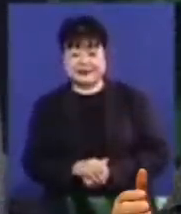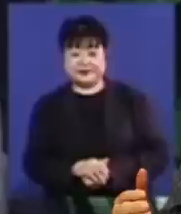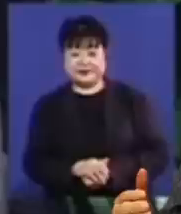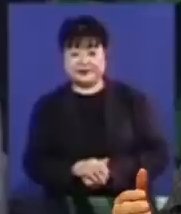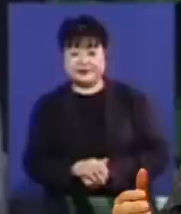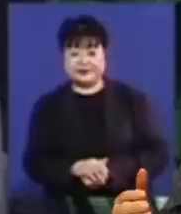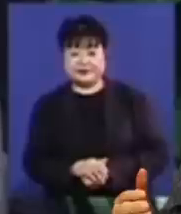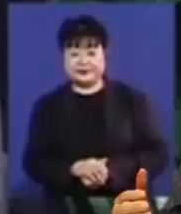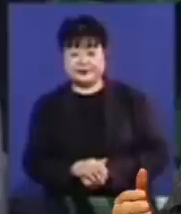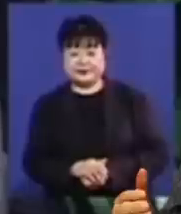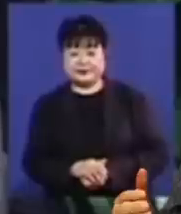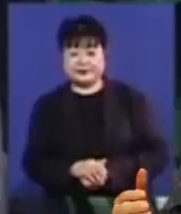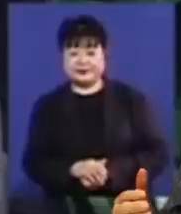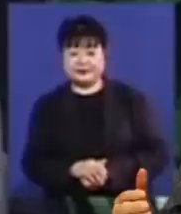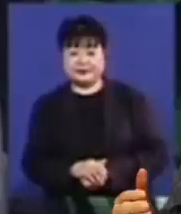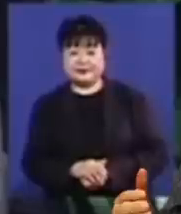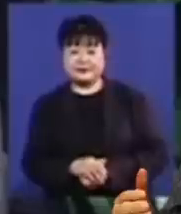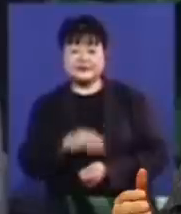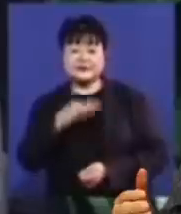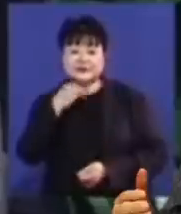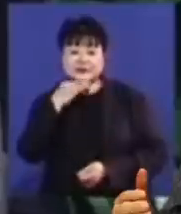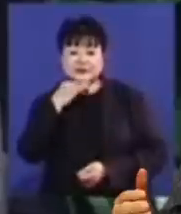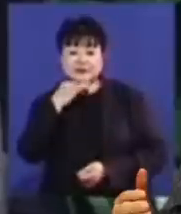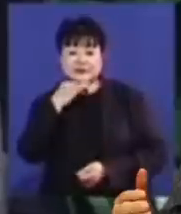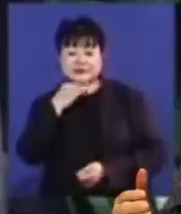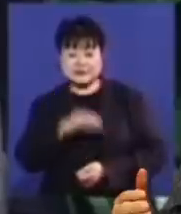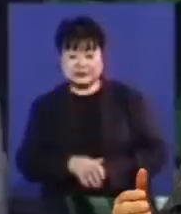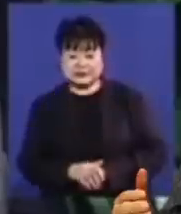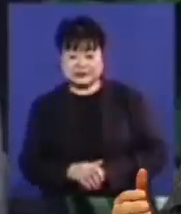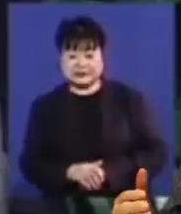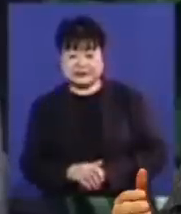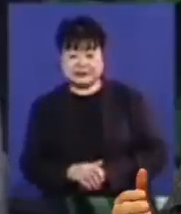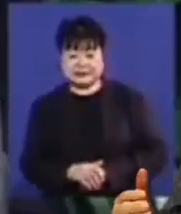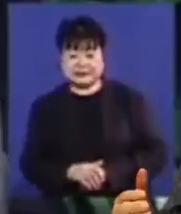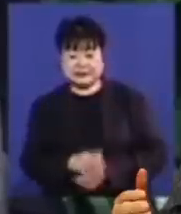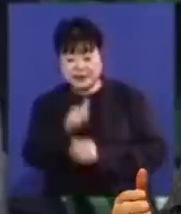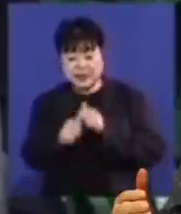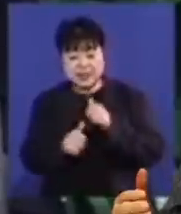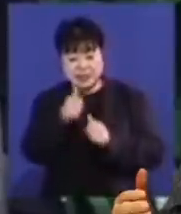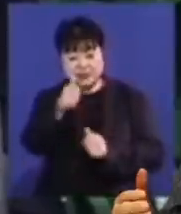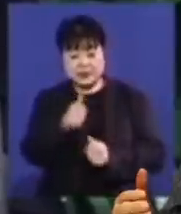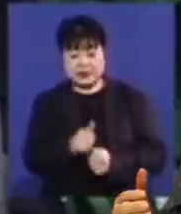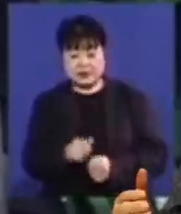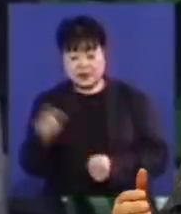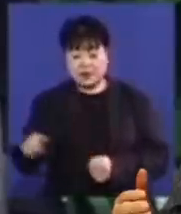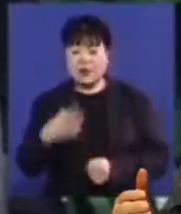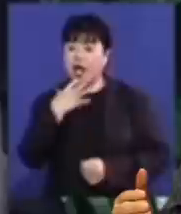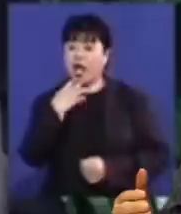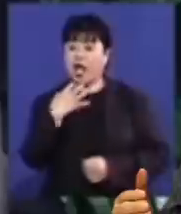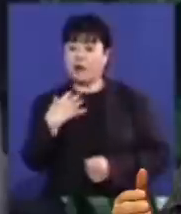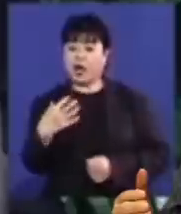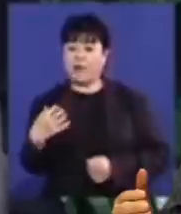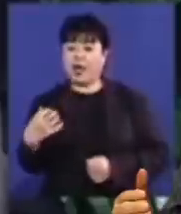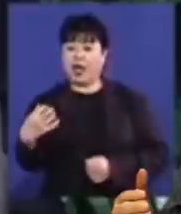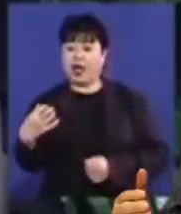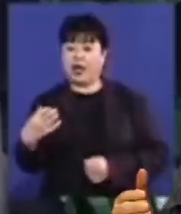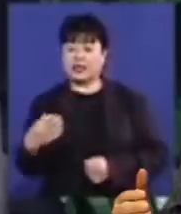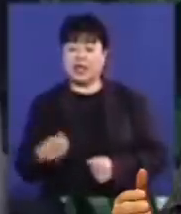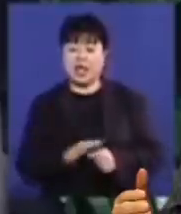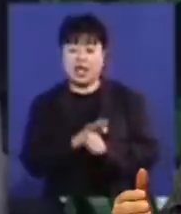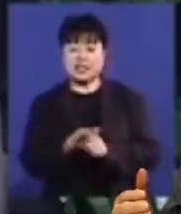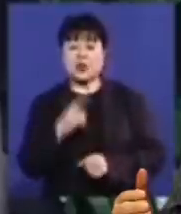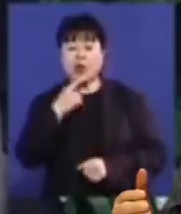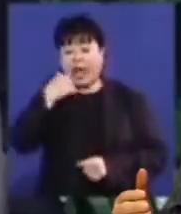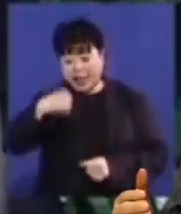열 몇 살이 됐을 때 하나님이 하루는 아브라함에게 말해, 아브라함, 아브라함아, 내 사랑하는